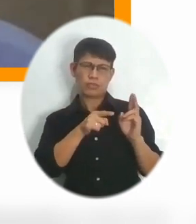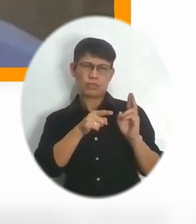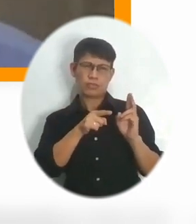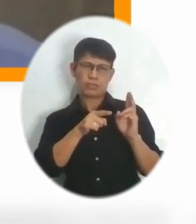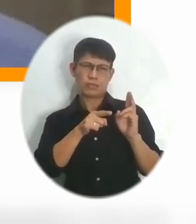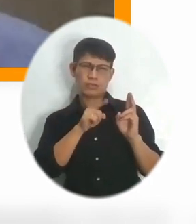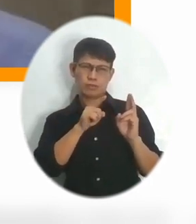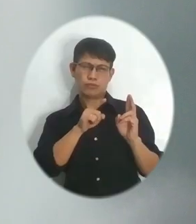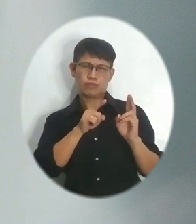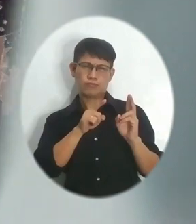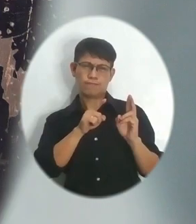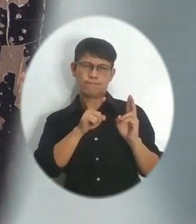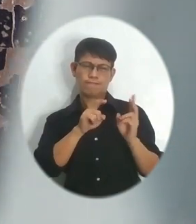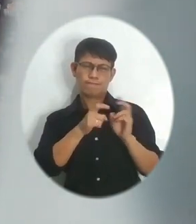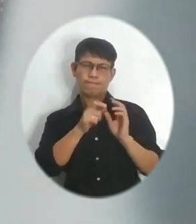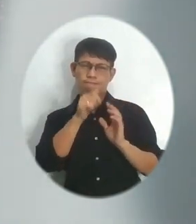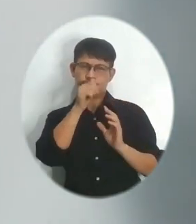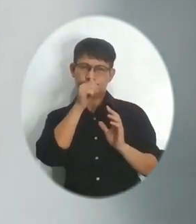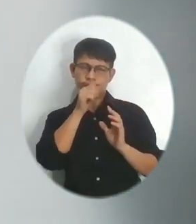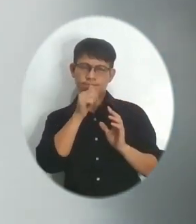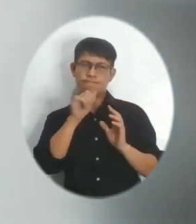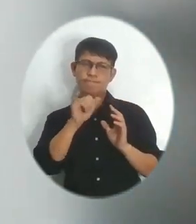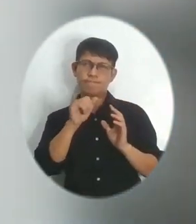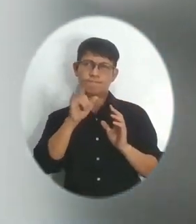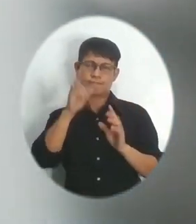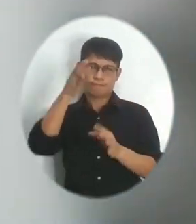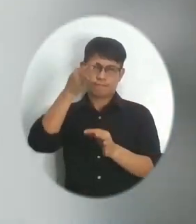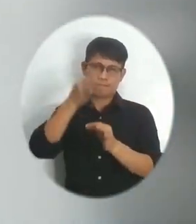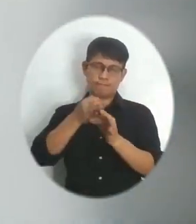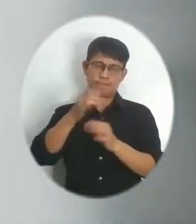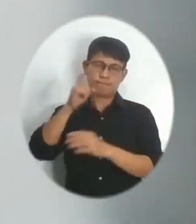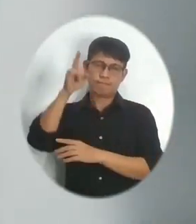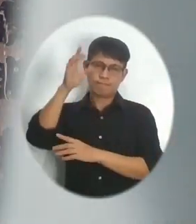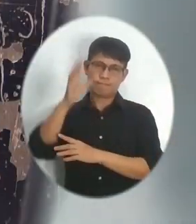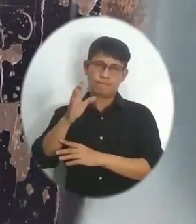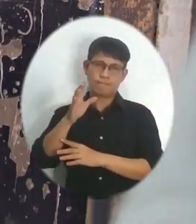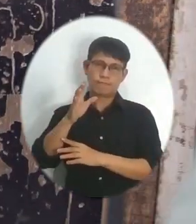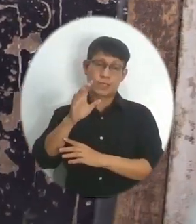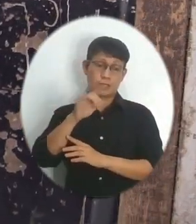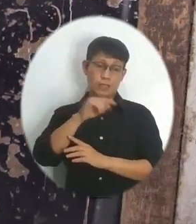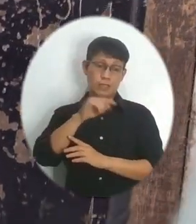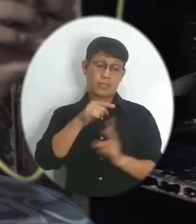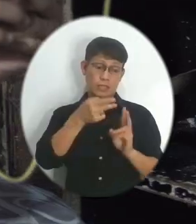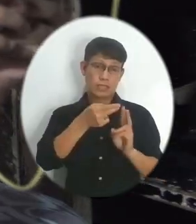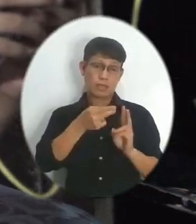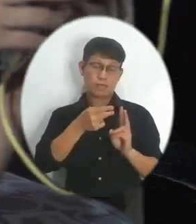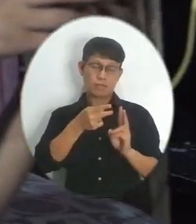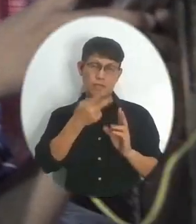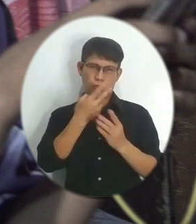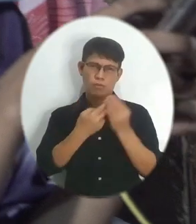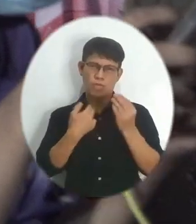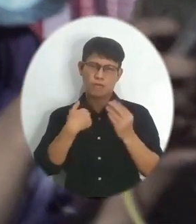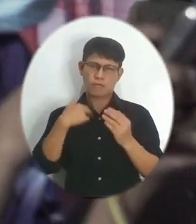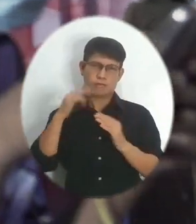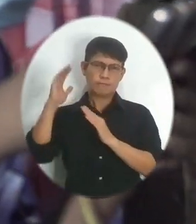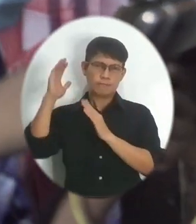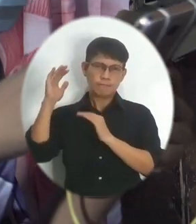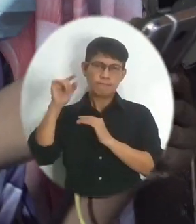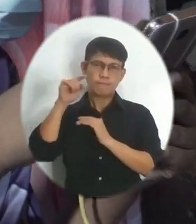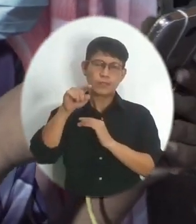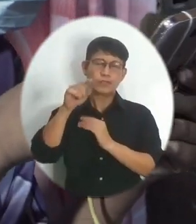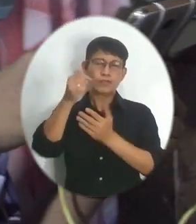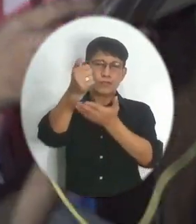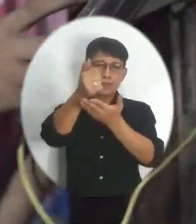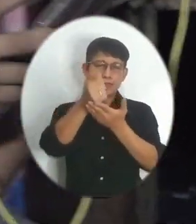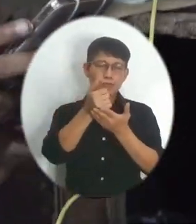Natalie Esmeharda, ay mga imahe ng pagsisikap, pananalig sa buong may kapal, at